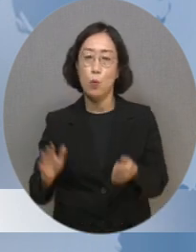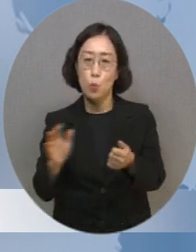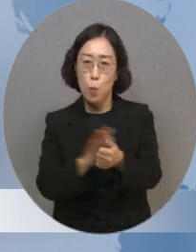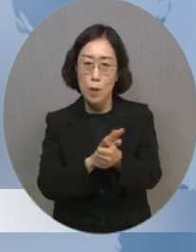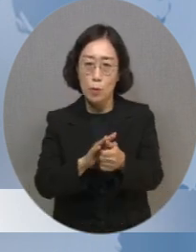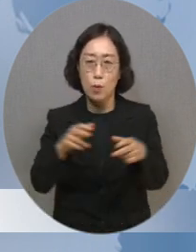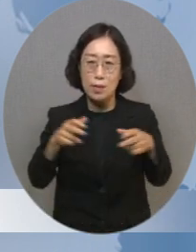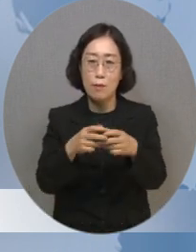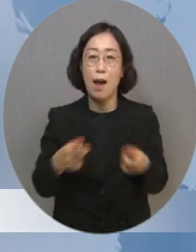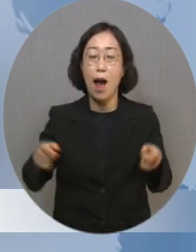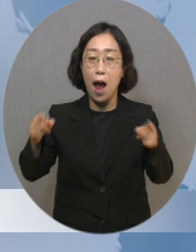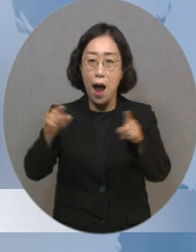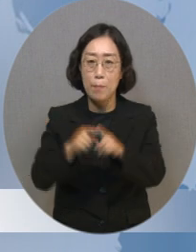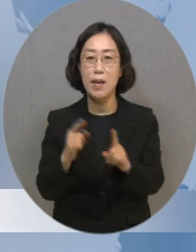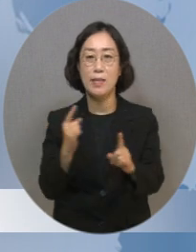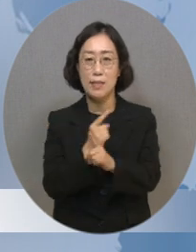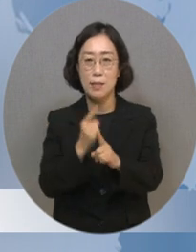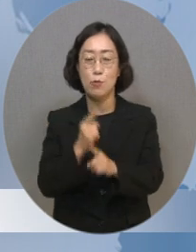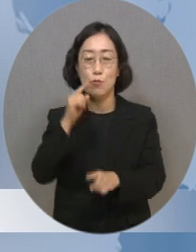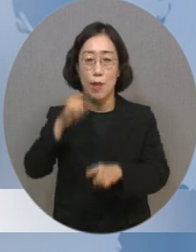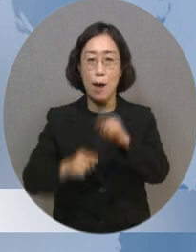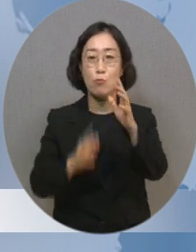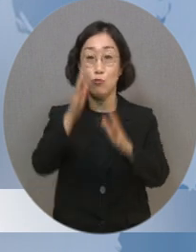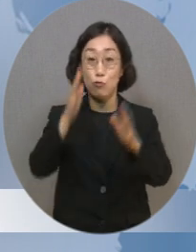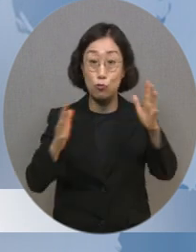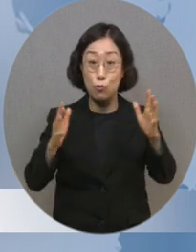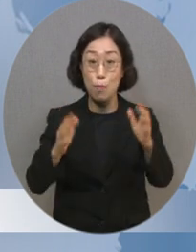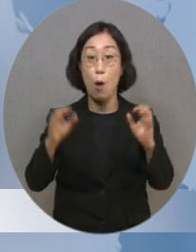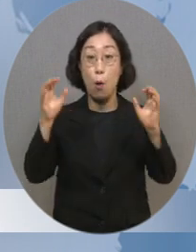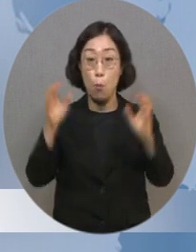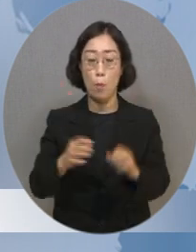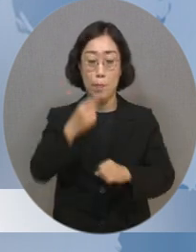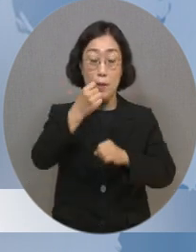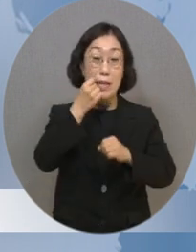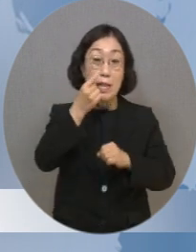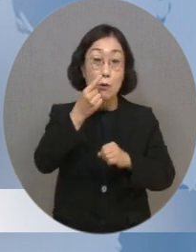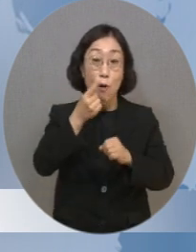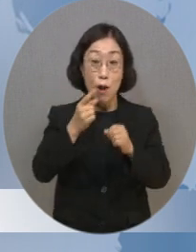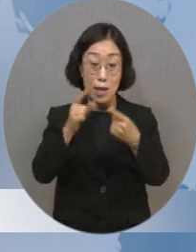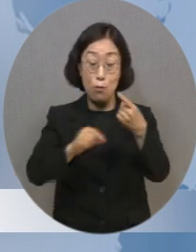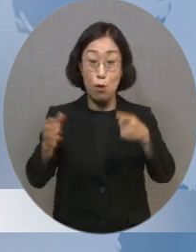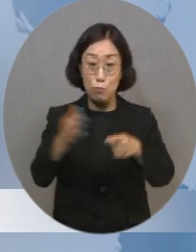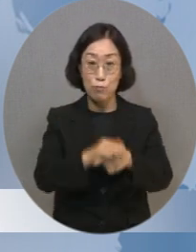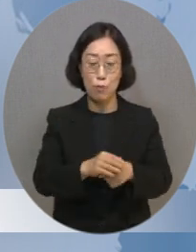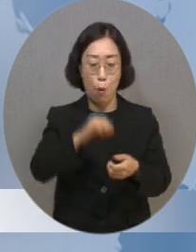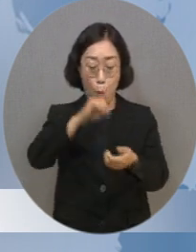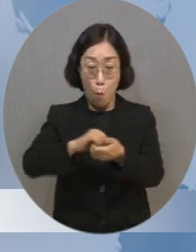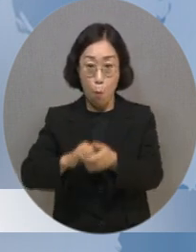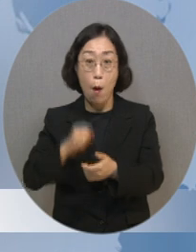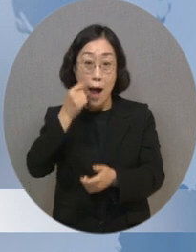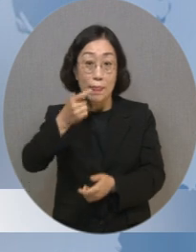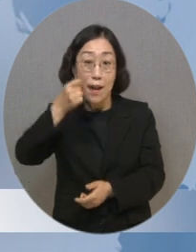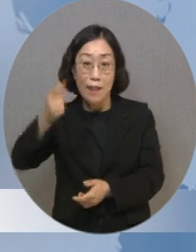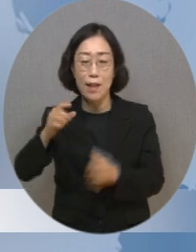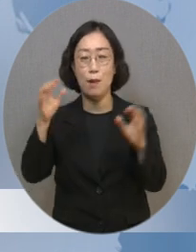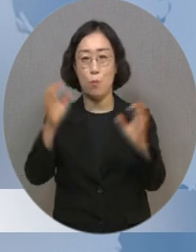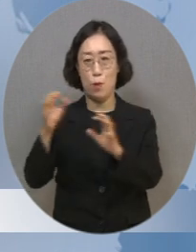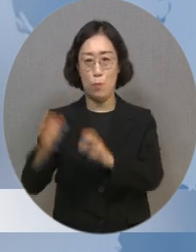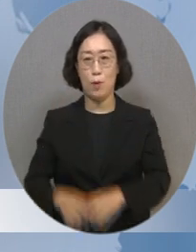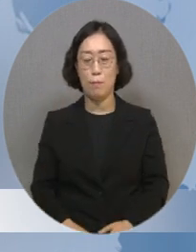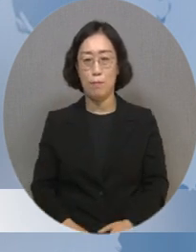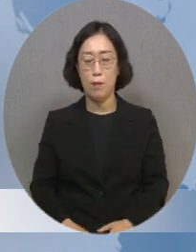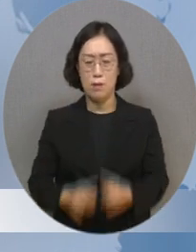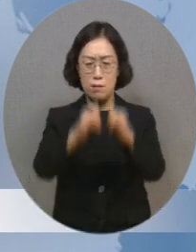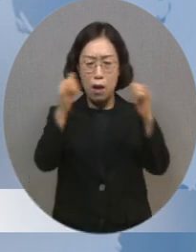토닥토닥 장애인과 함께하는 치유의 숲이 올해 1월부터 매달 정기적으로 운영되고 있는데요. 참여자들은